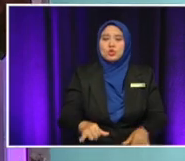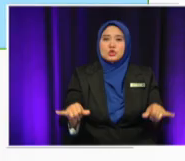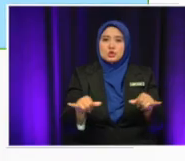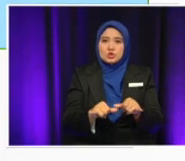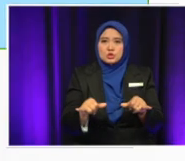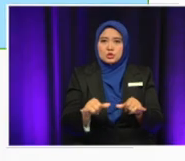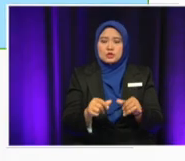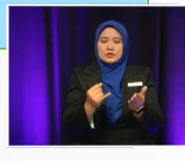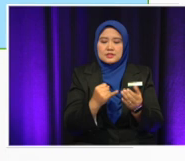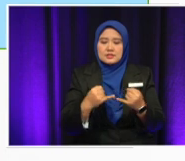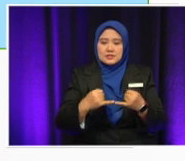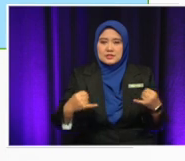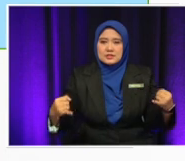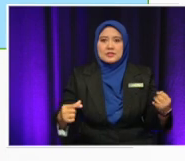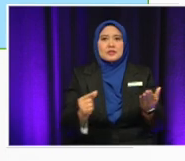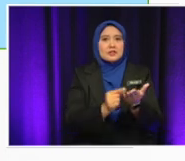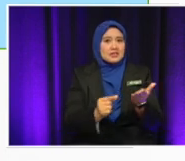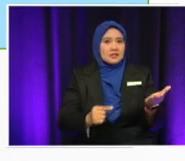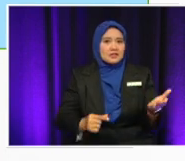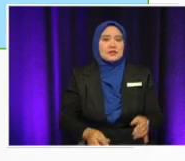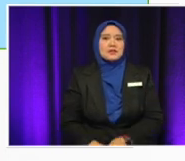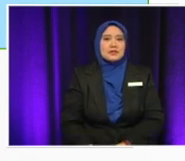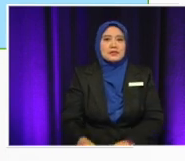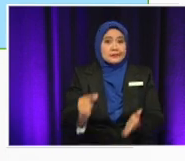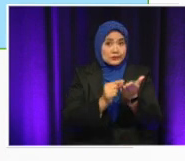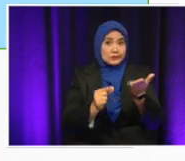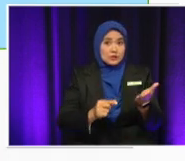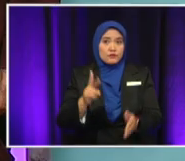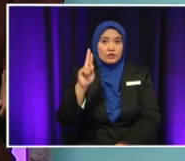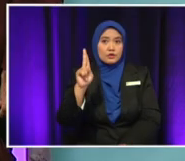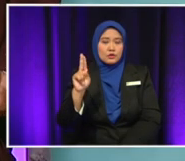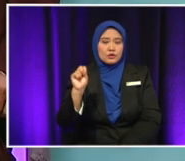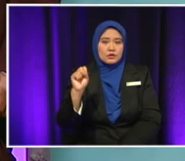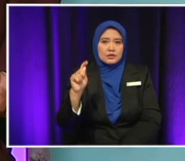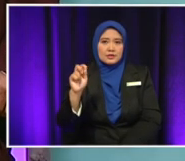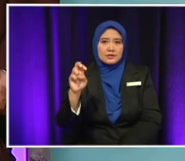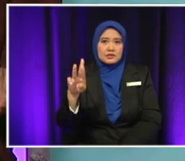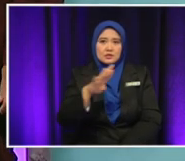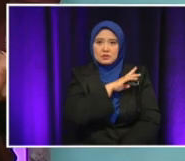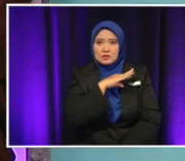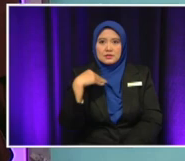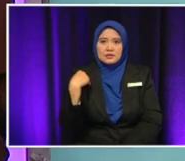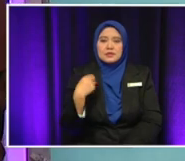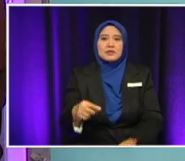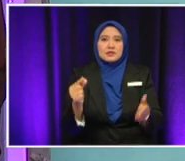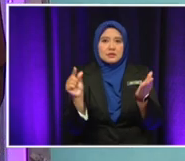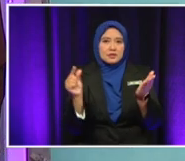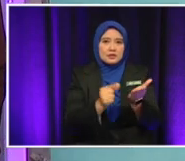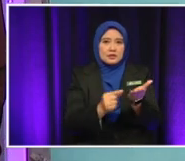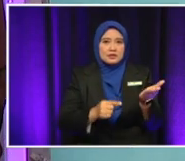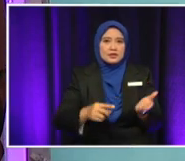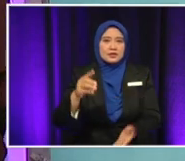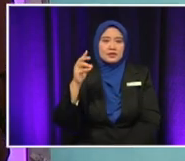dan grafik white ini pada peringkat pemula nah Oke kita lihat contoh soal dan seterusnya